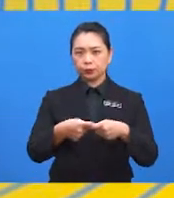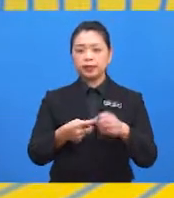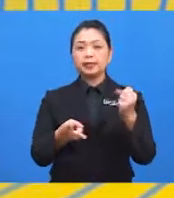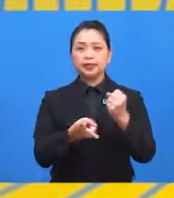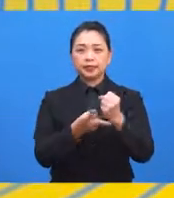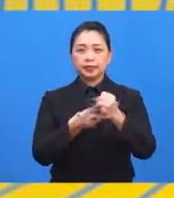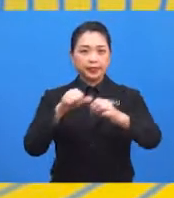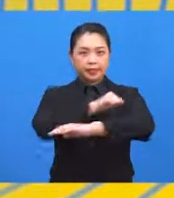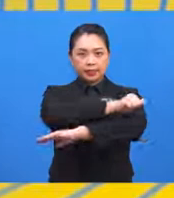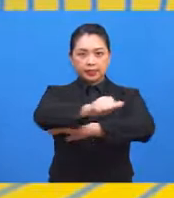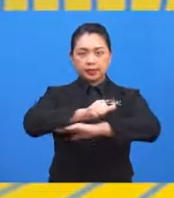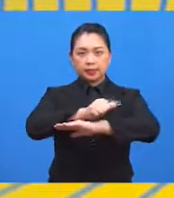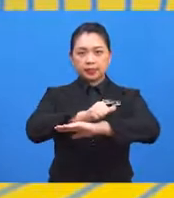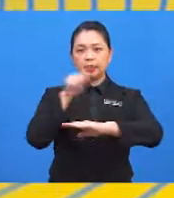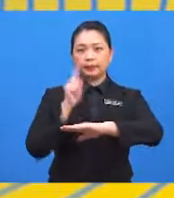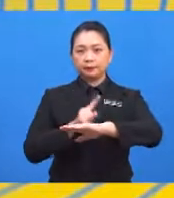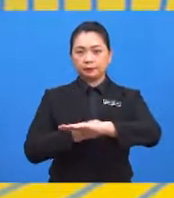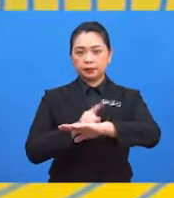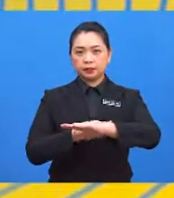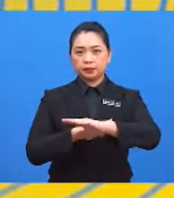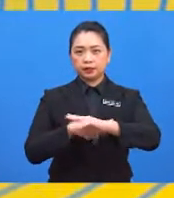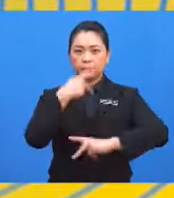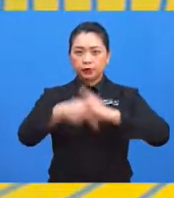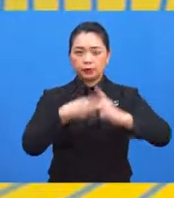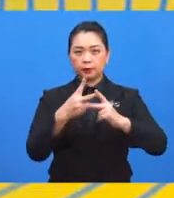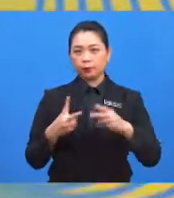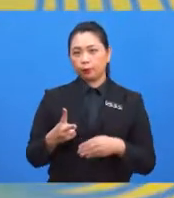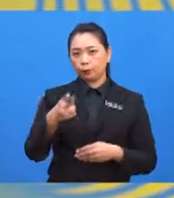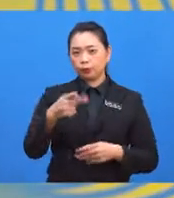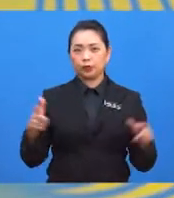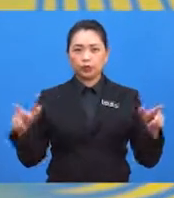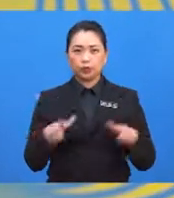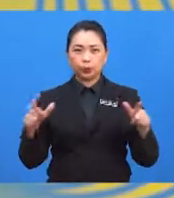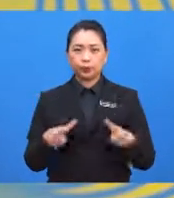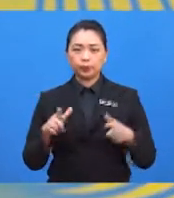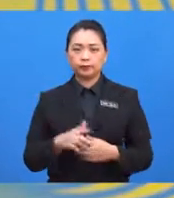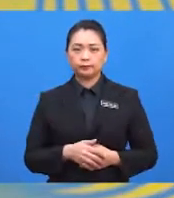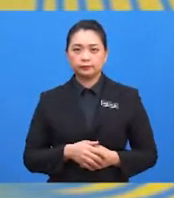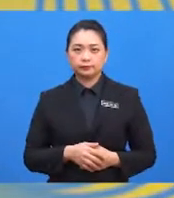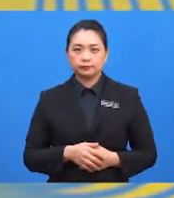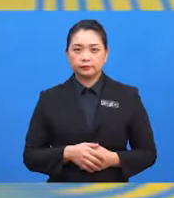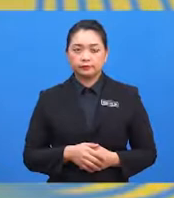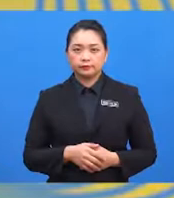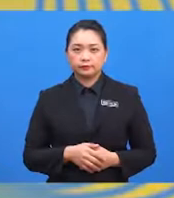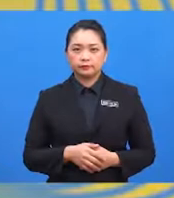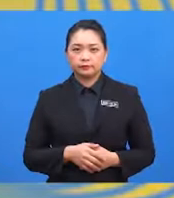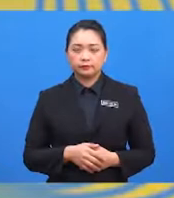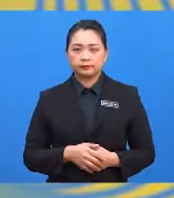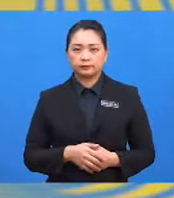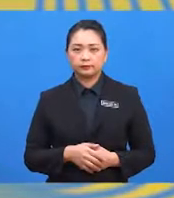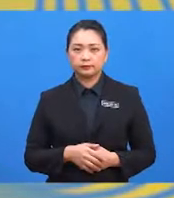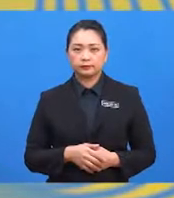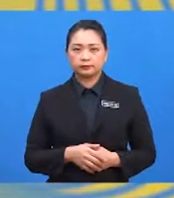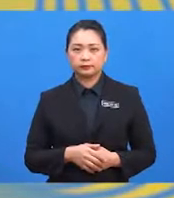area ketika proses pemotongan dilakukan. Safe area yang dimaksudkan adalah ruangan